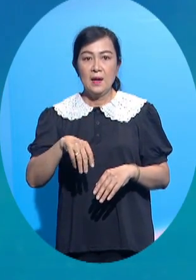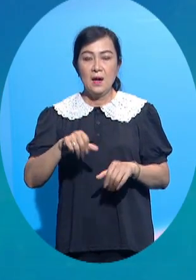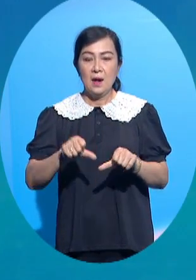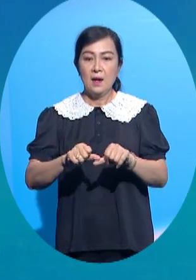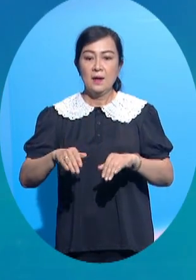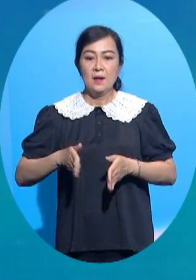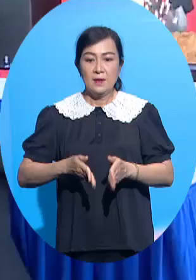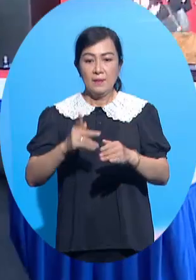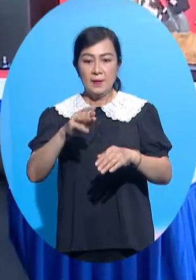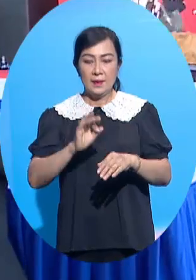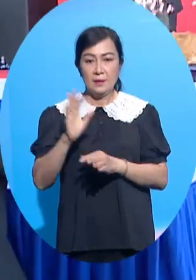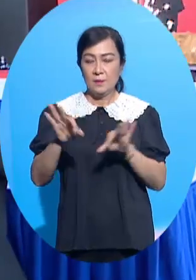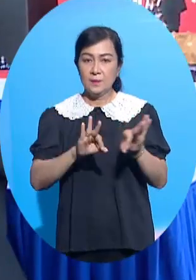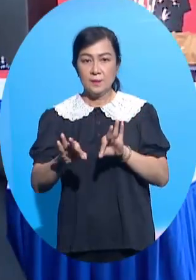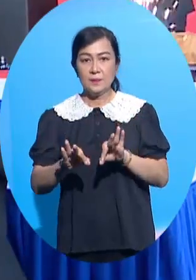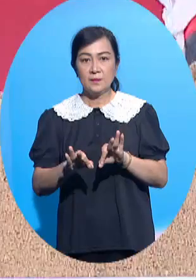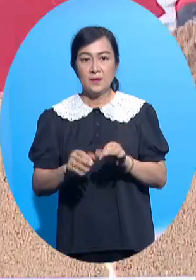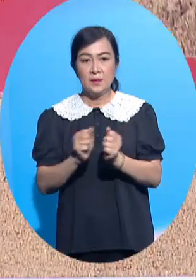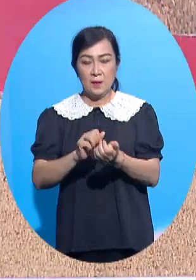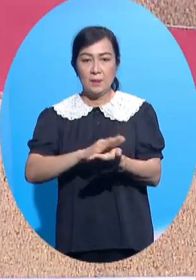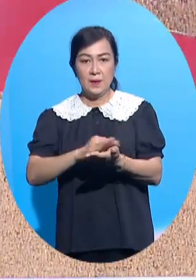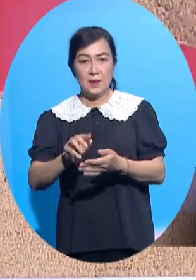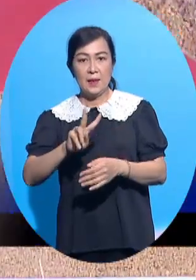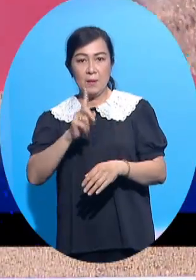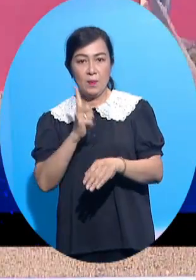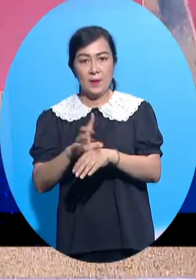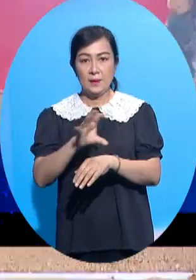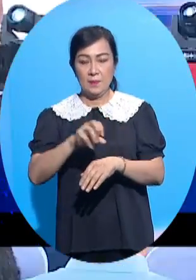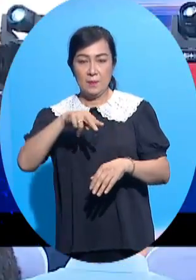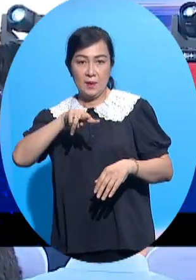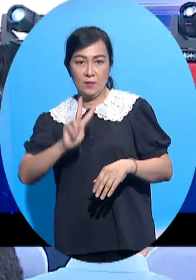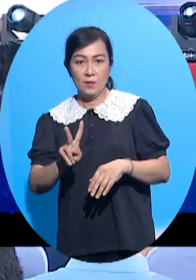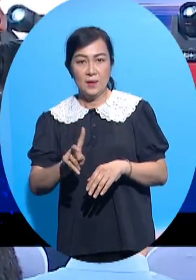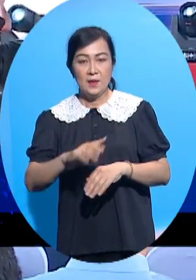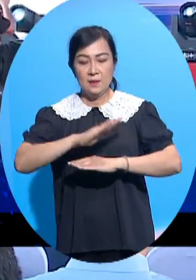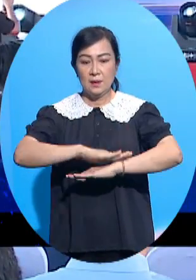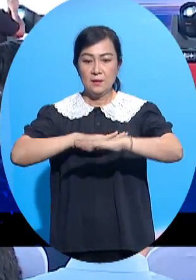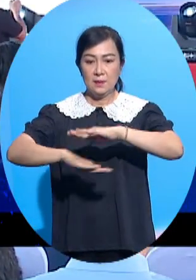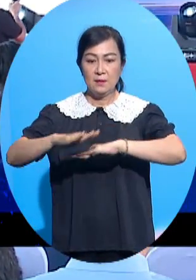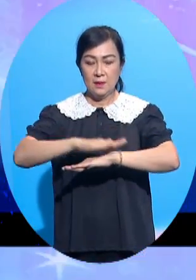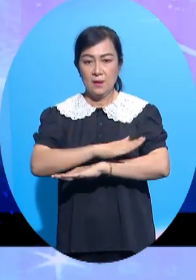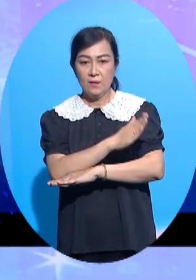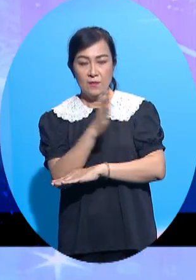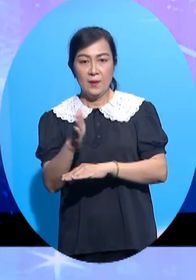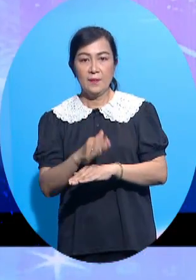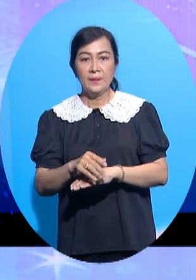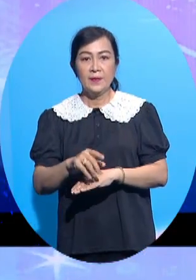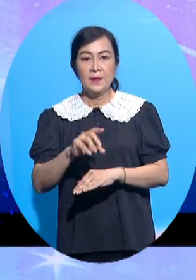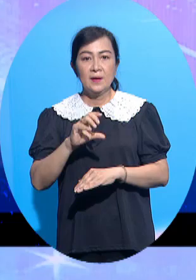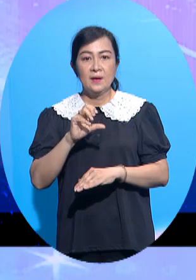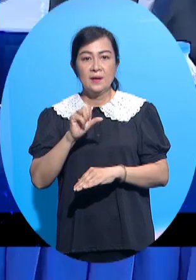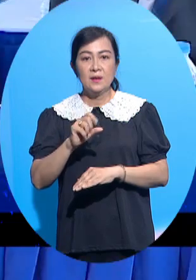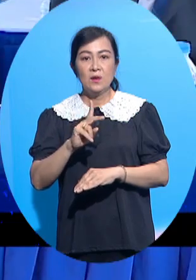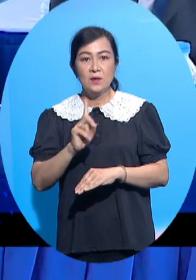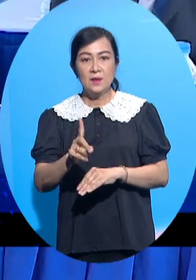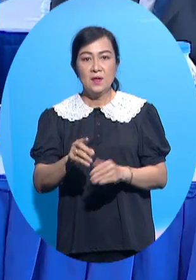Hồ Chí Minh. Với tổng diện tích hơn 21.500 m², dự án được xây dựng và phát triển bởi tập đoàn C Holdings, có